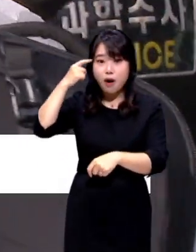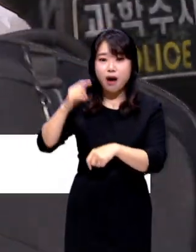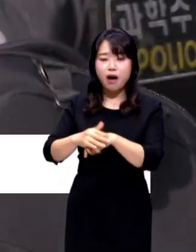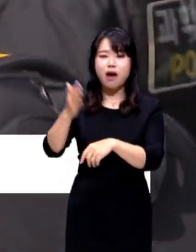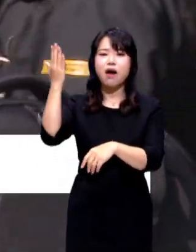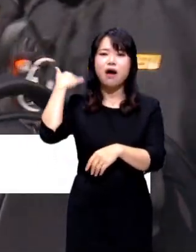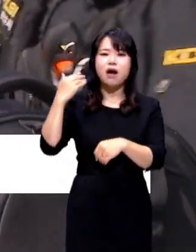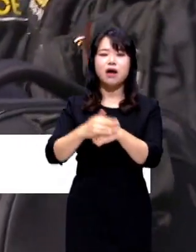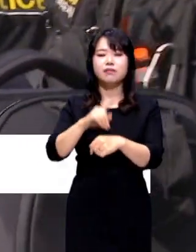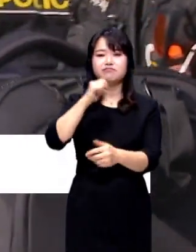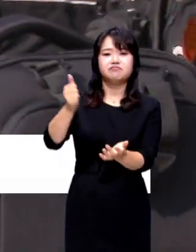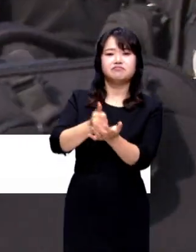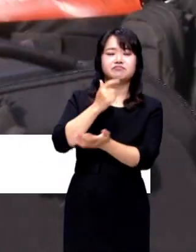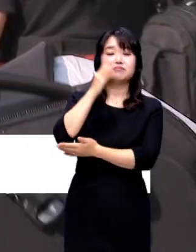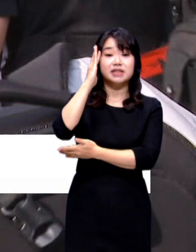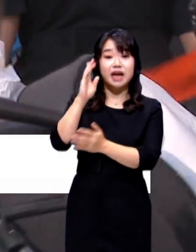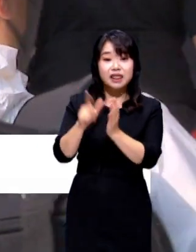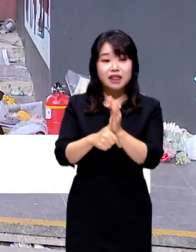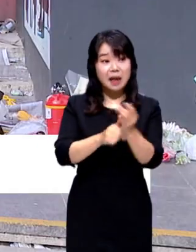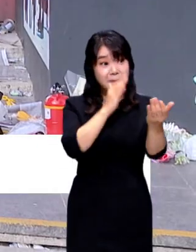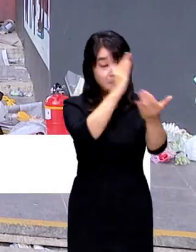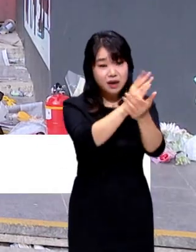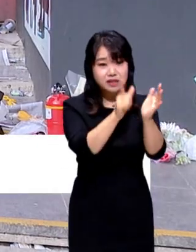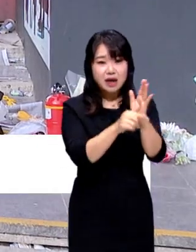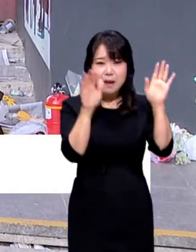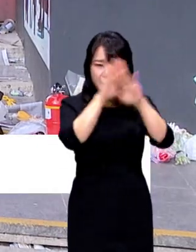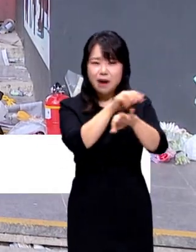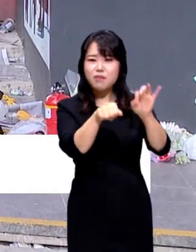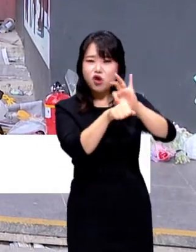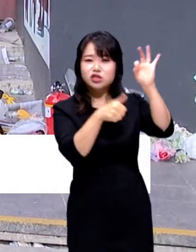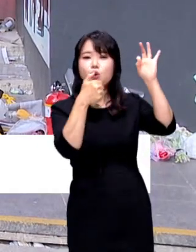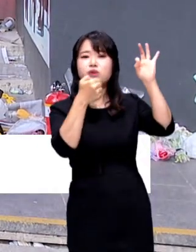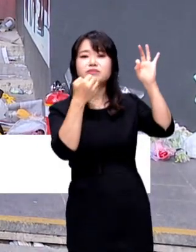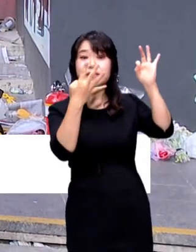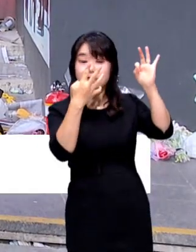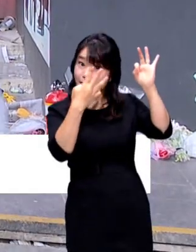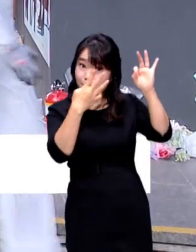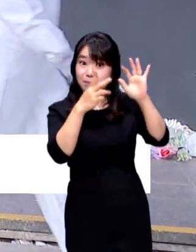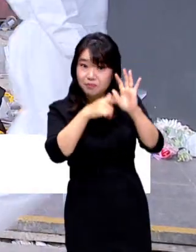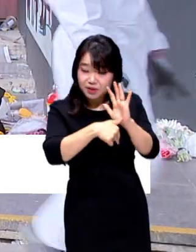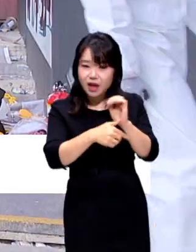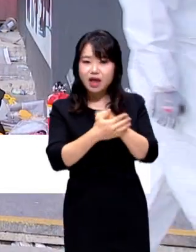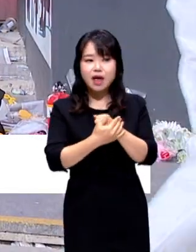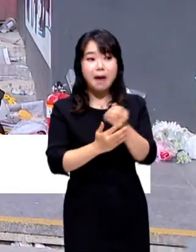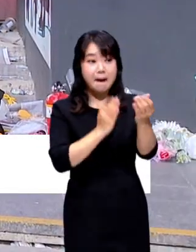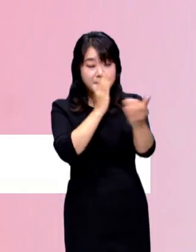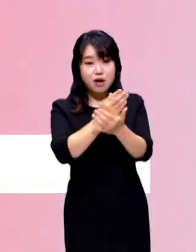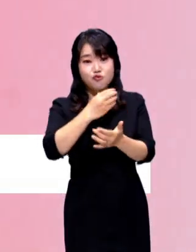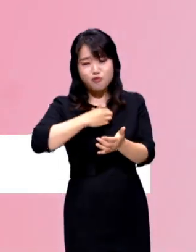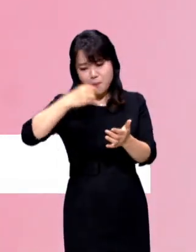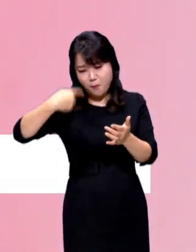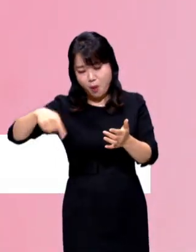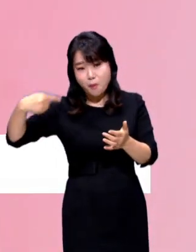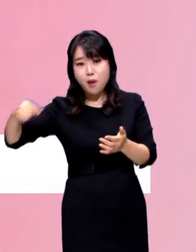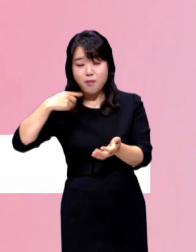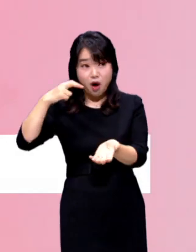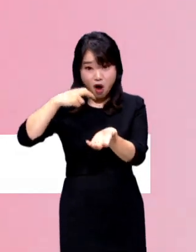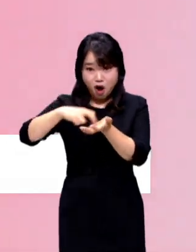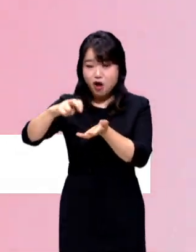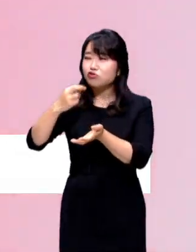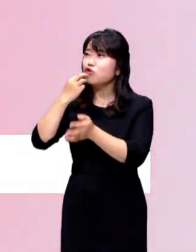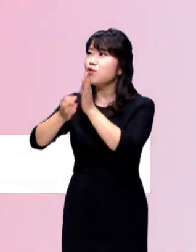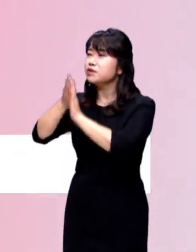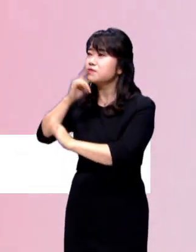7일 브리핑에서 사고 당일 밤 10시 53분 상황관리 철저의 네 가지를 지시한 후 서울시의 최초